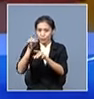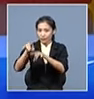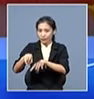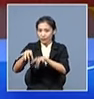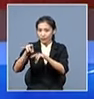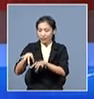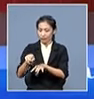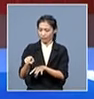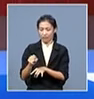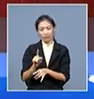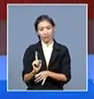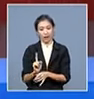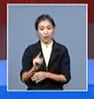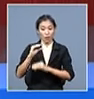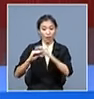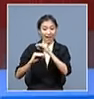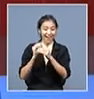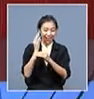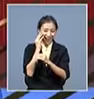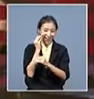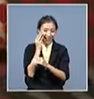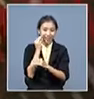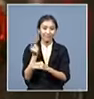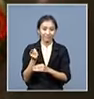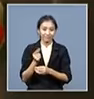งการน่ารักน่ารักกันค่ะ